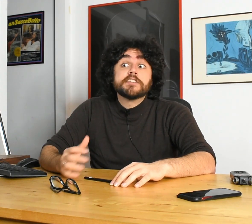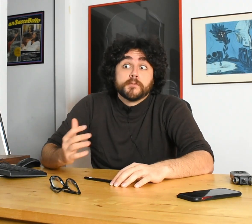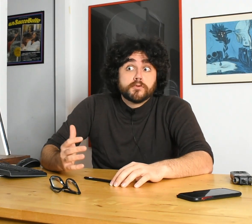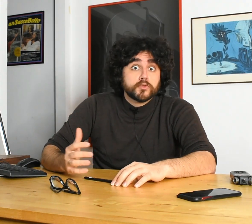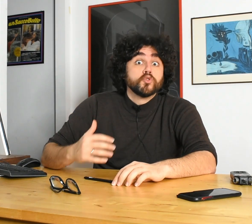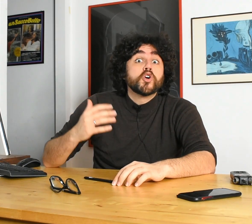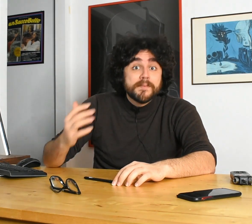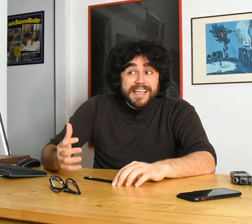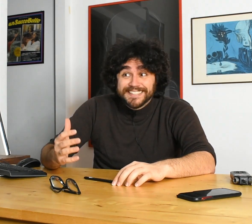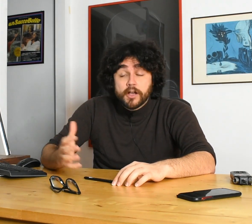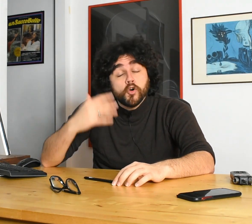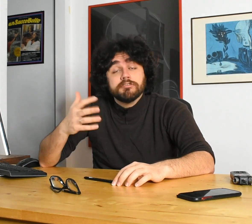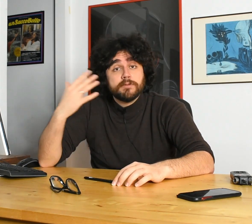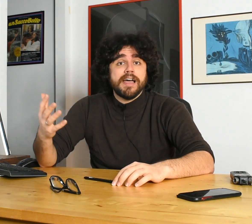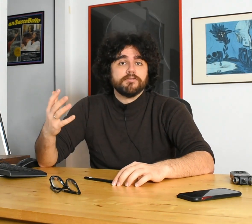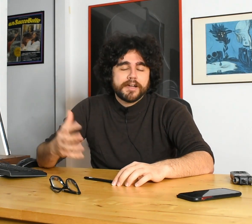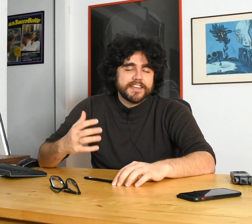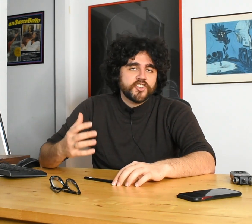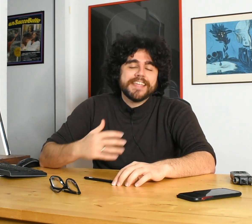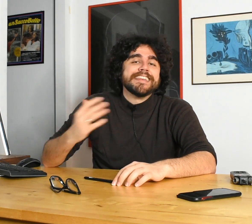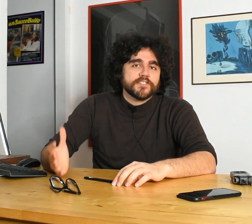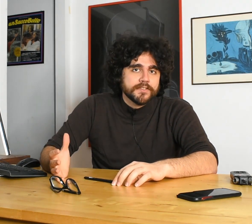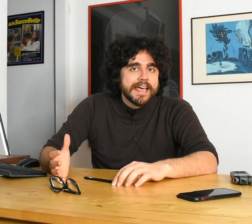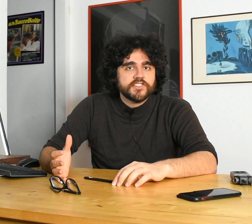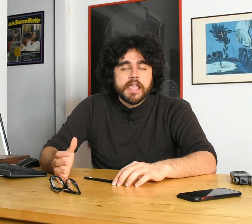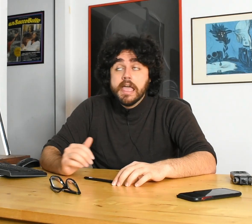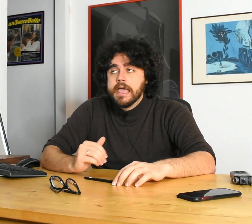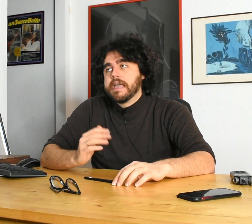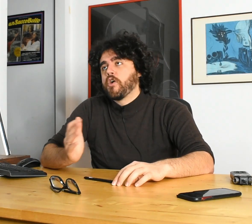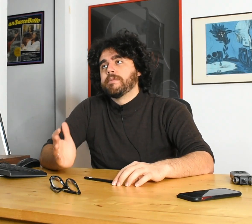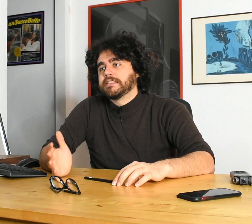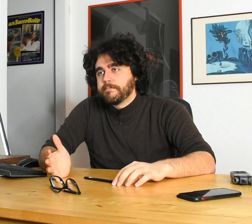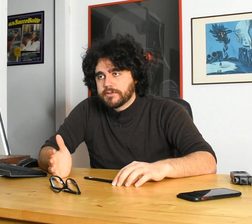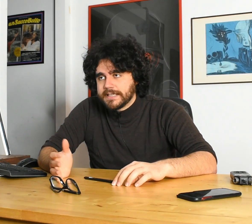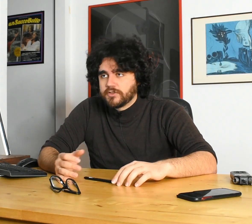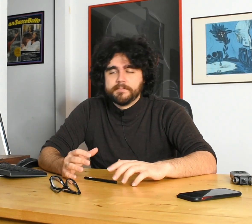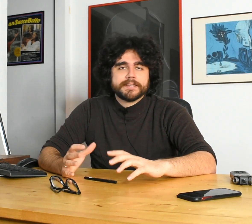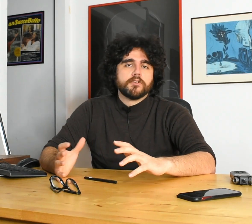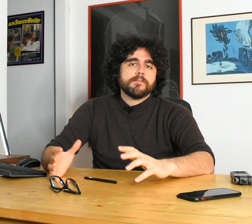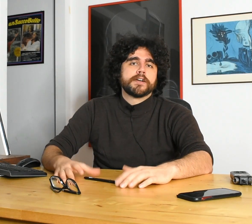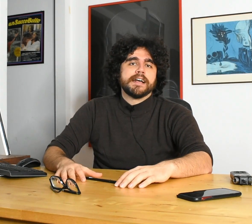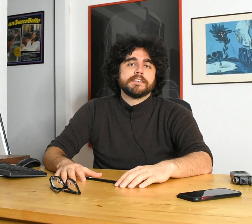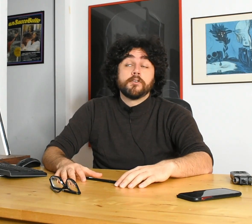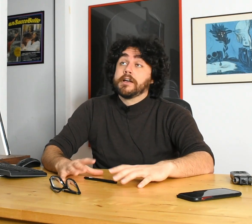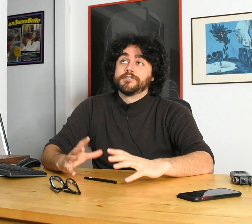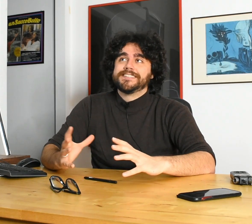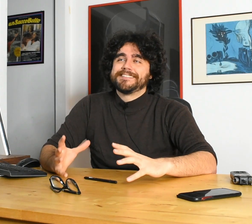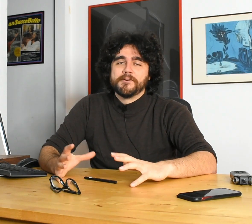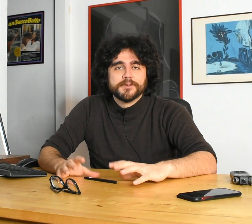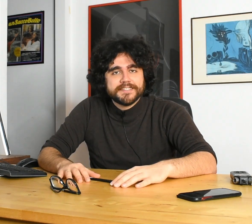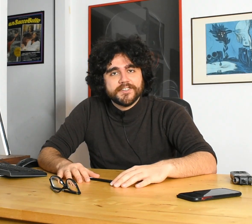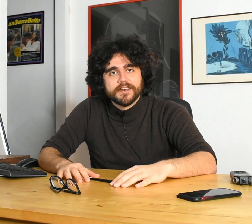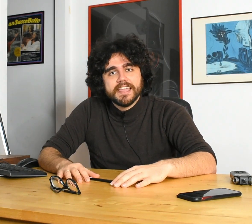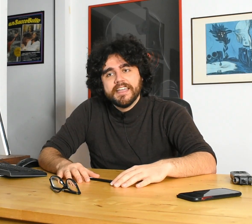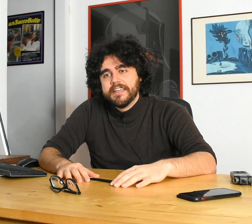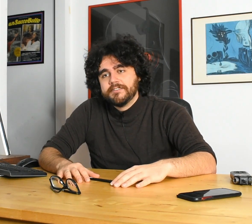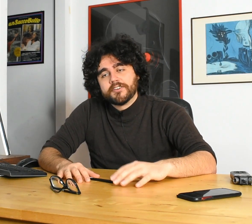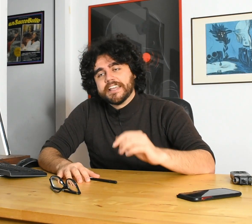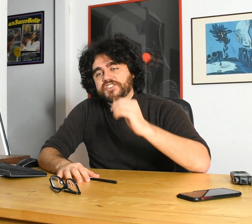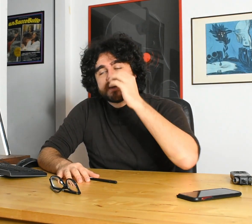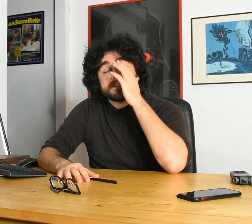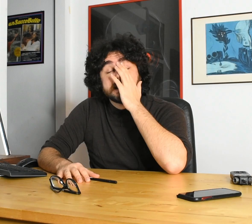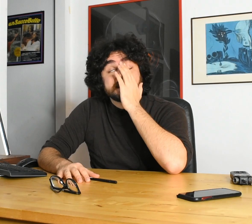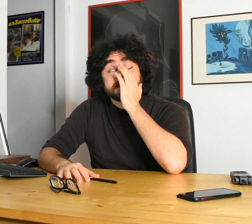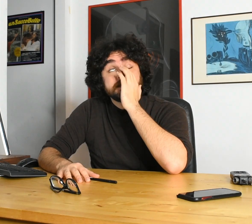della Meloni e soprattutto sul come mai sta continuando a crescere nei sondaggi. E come al tempo stesso il Partito Democratico, la cosiddetta opposizione,